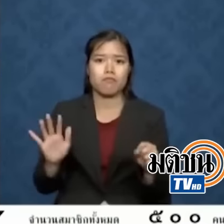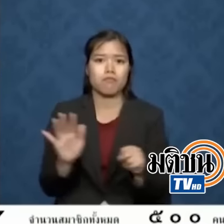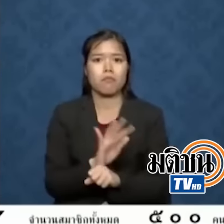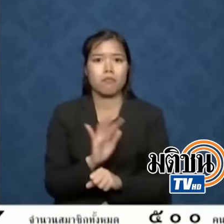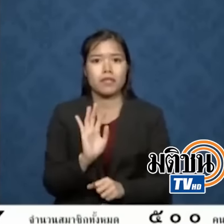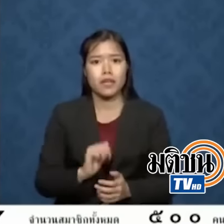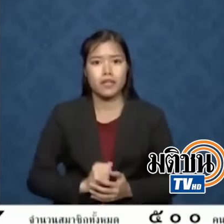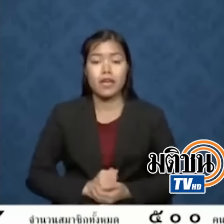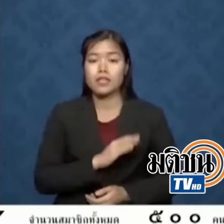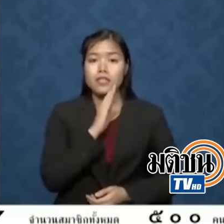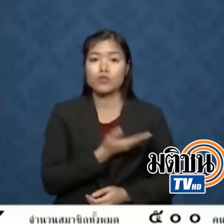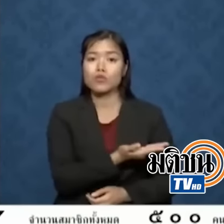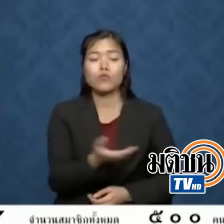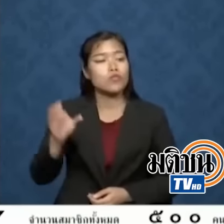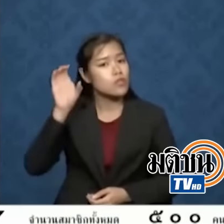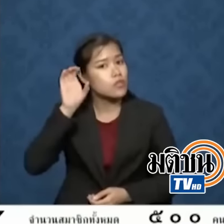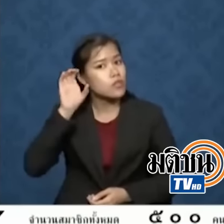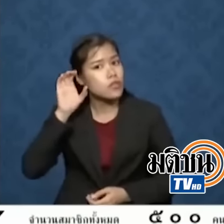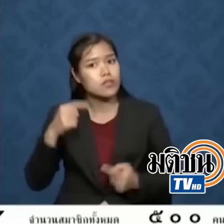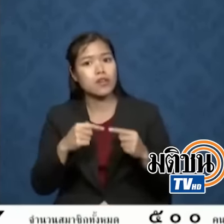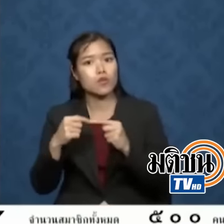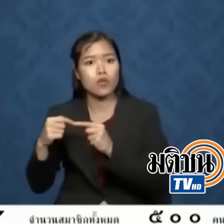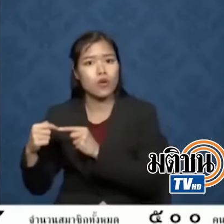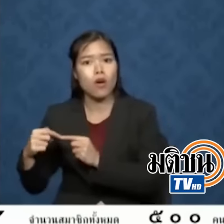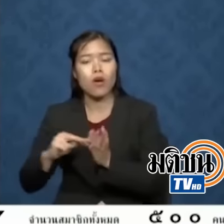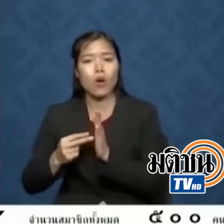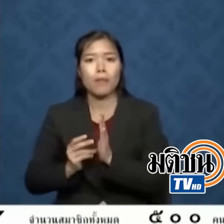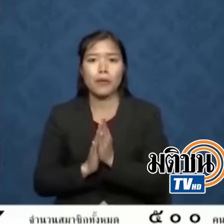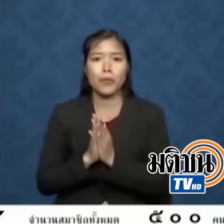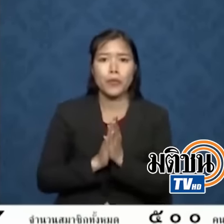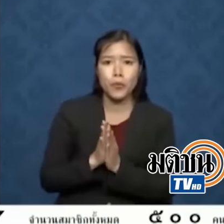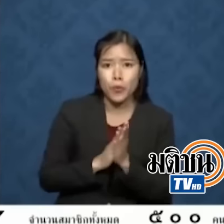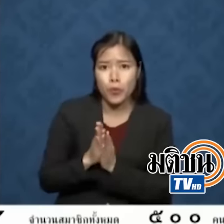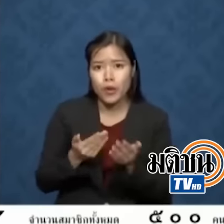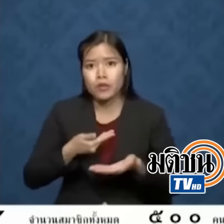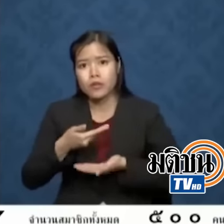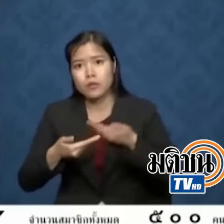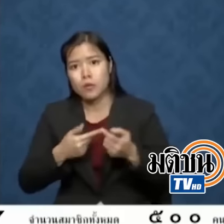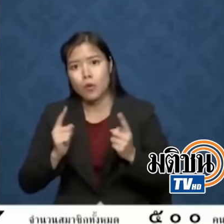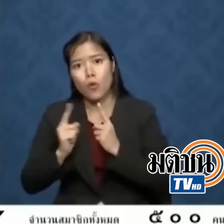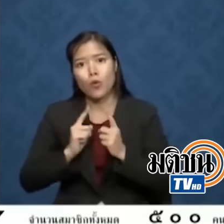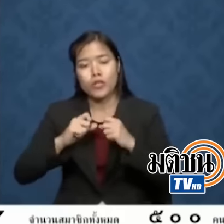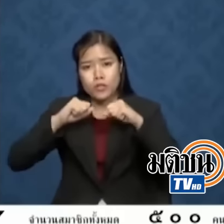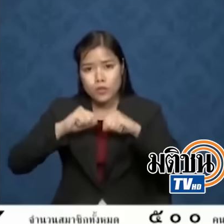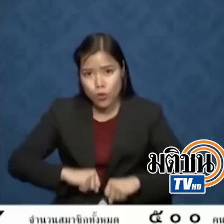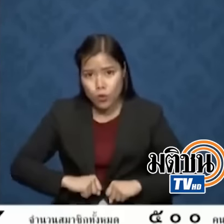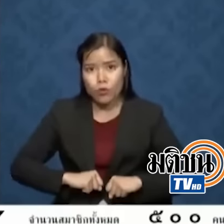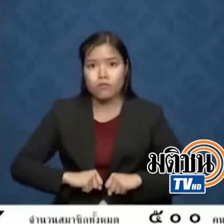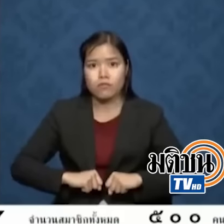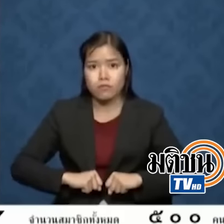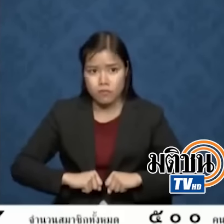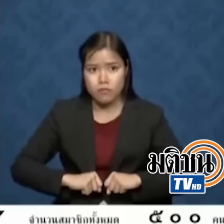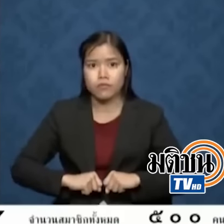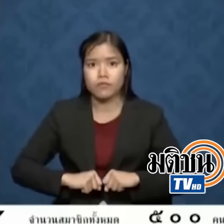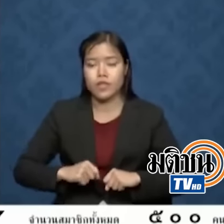แบบนี้ไปเรื่อยๆมันยังส่งผลให้ท่านไม่กระตือรือร้นในการเจรจาปรับปรุงความตกลงที่มีอยู่ให้ดีขึ้นหรือที่เรียกว่า